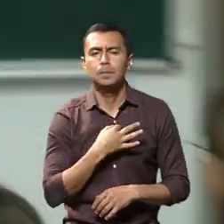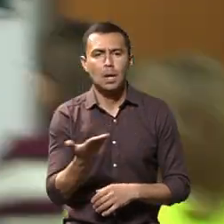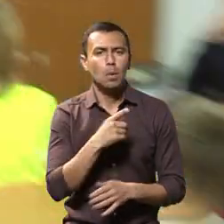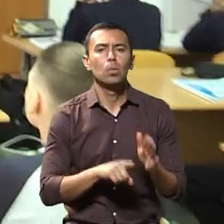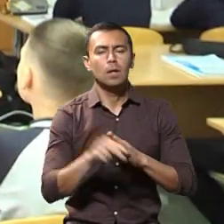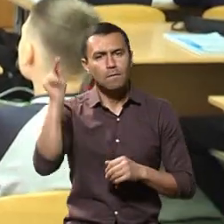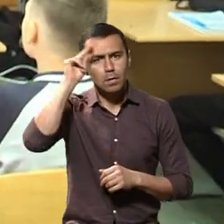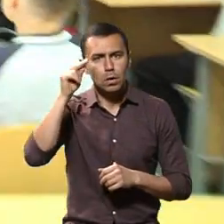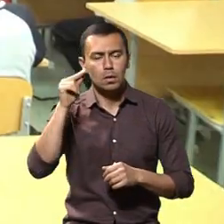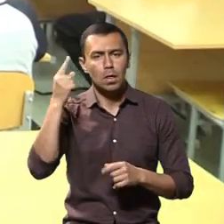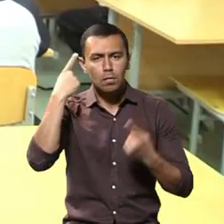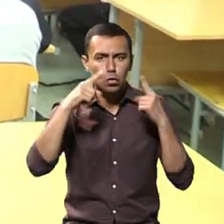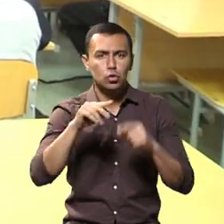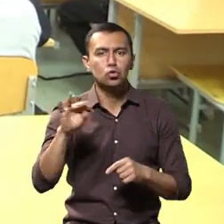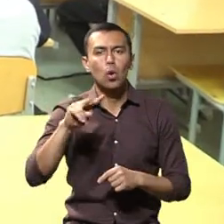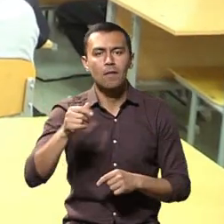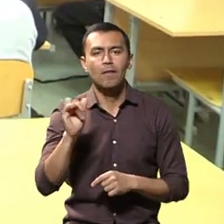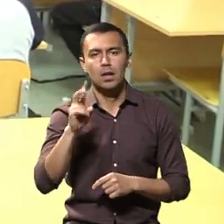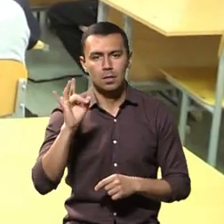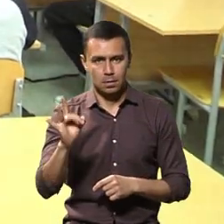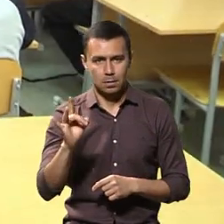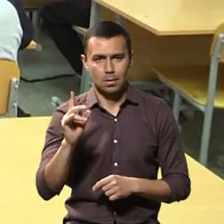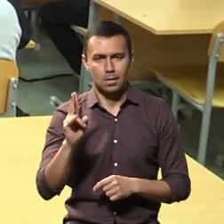вивчати творчість Жюля Верна. Він